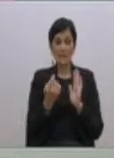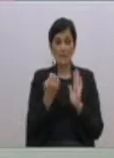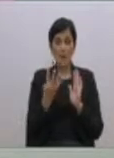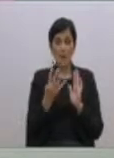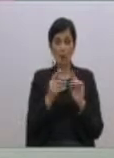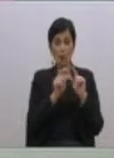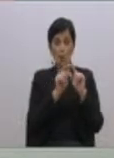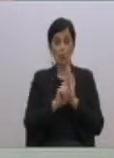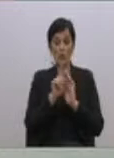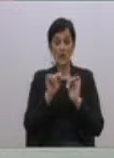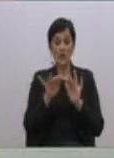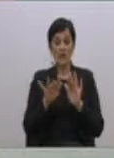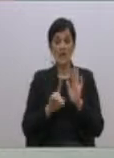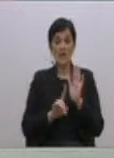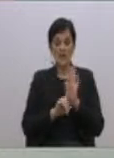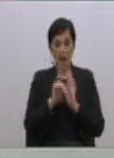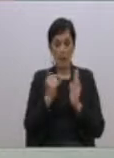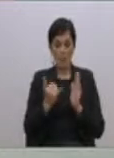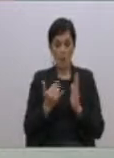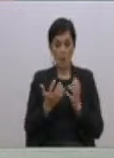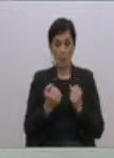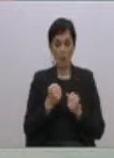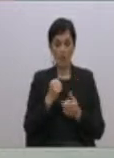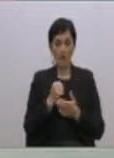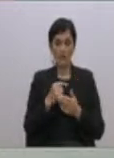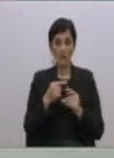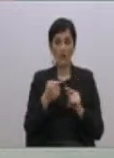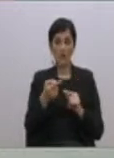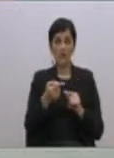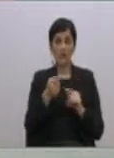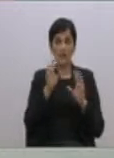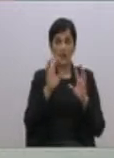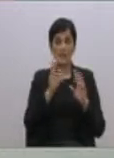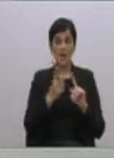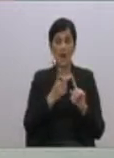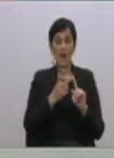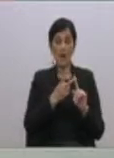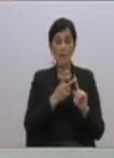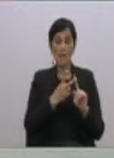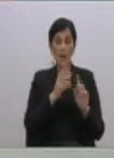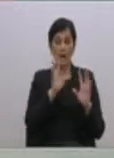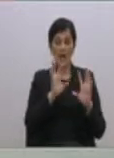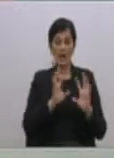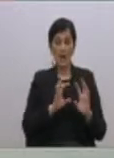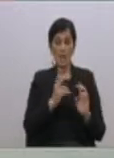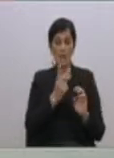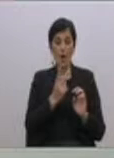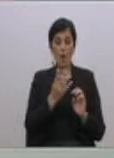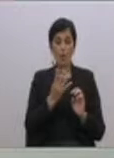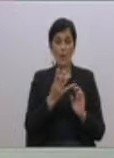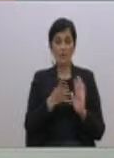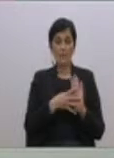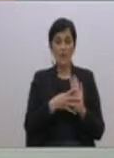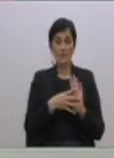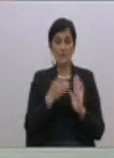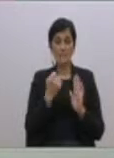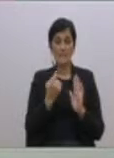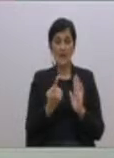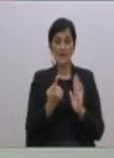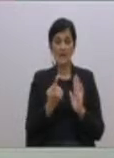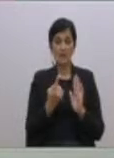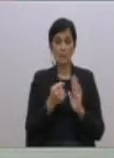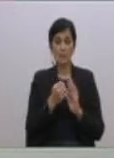მე-14 მუხლებისა ამოქმედეს განავე. Და მეორე ამ კანონის პირველი, მეორე, მეოთხე, მე-9 და მე-11